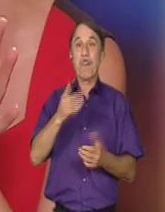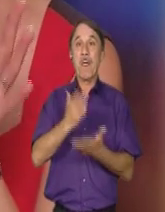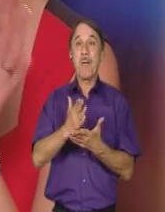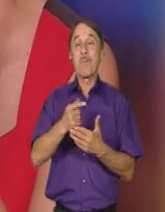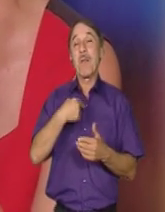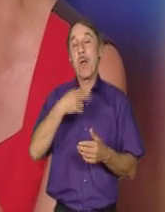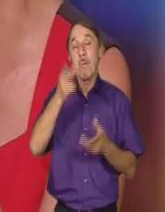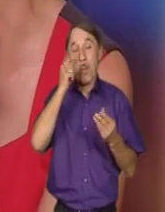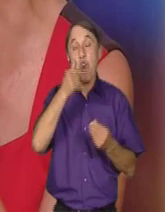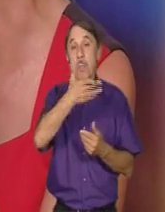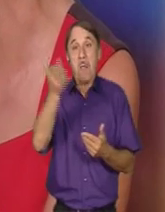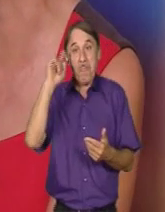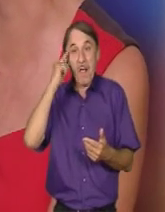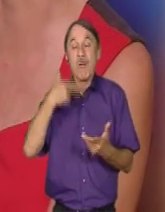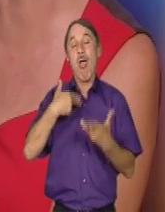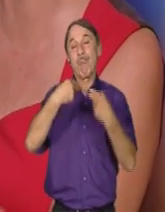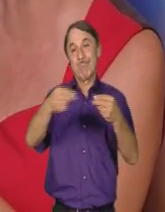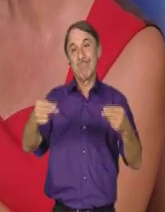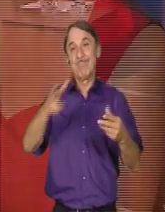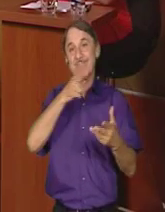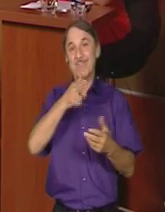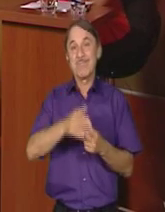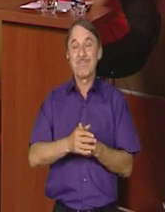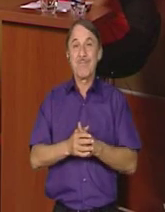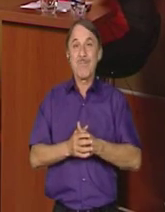Za one koji ne znaju ko je Dragutin Šurbek, je li tako?